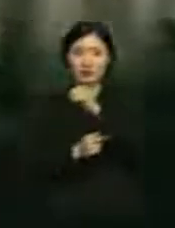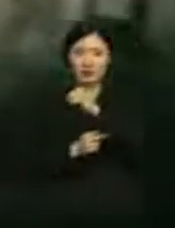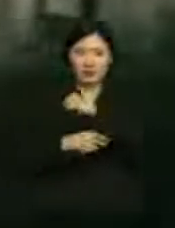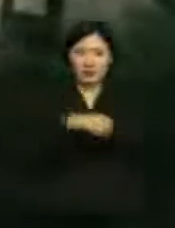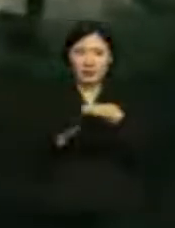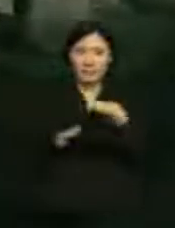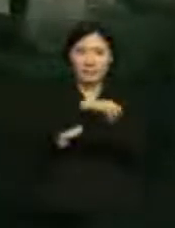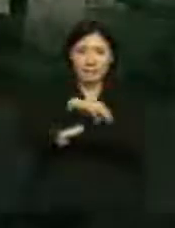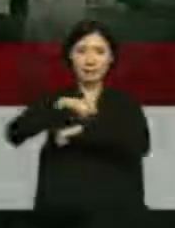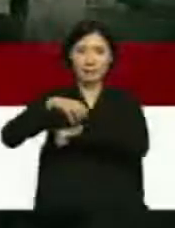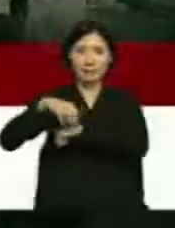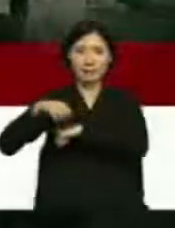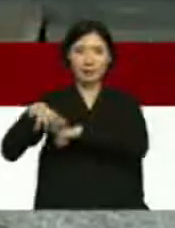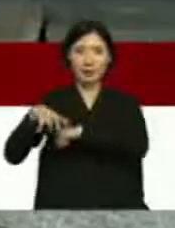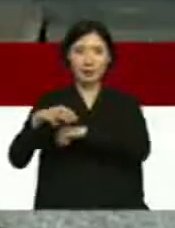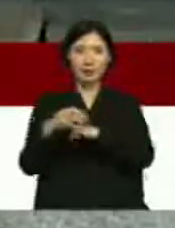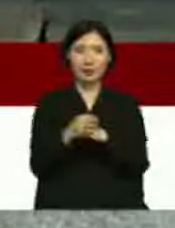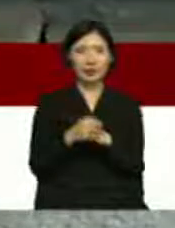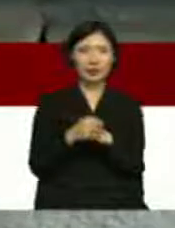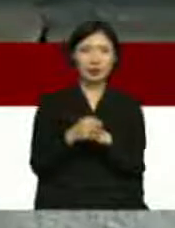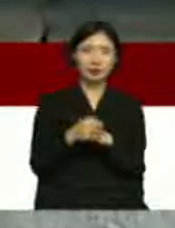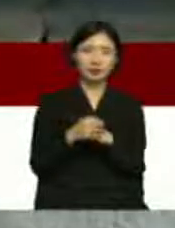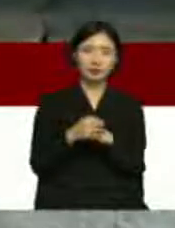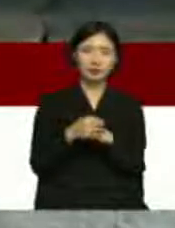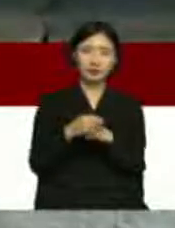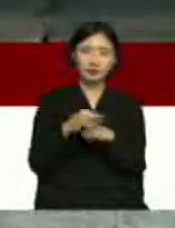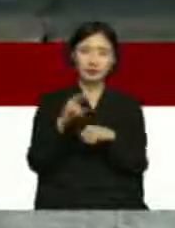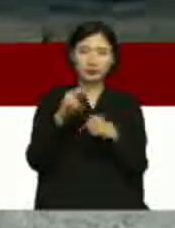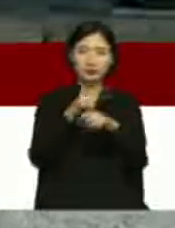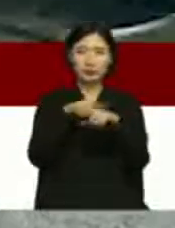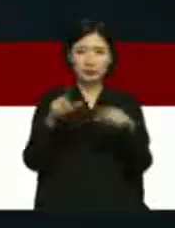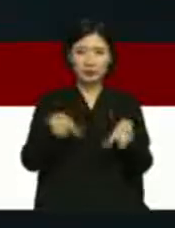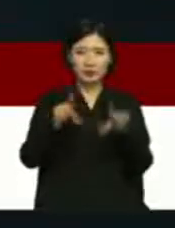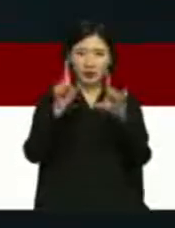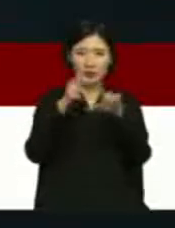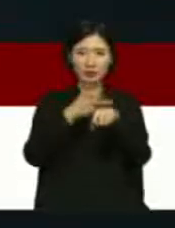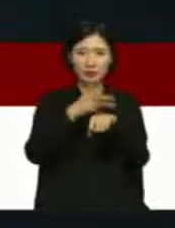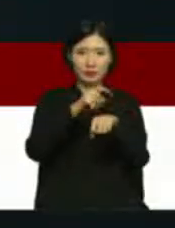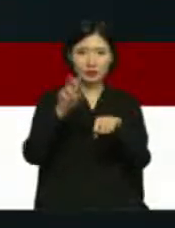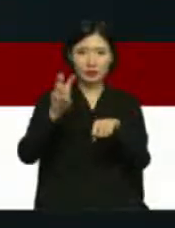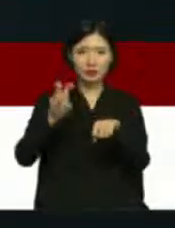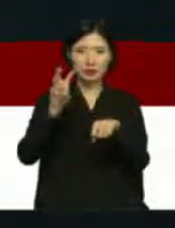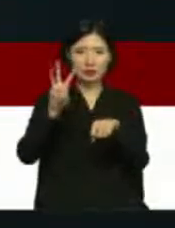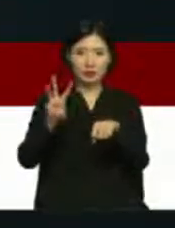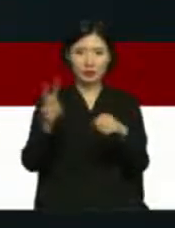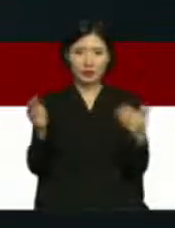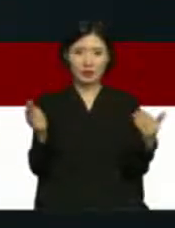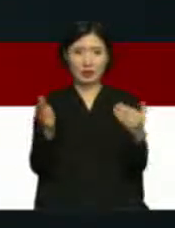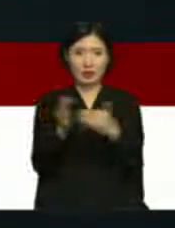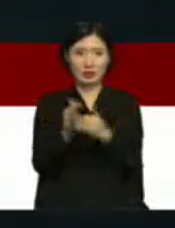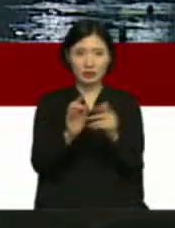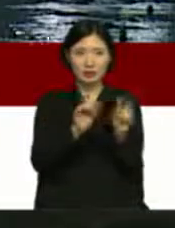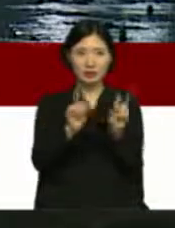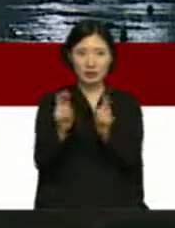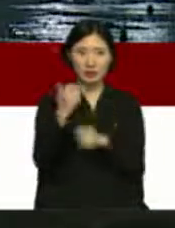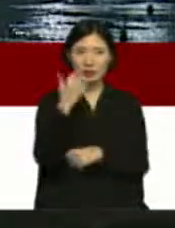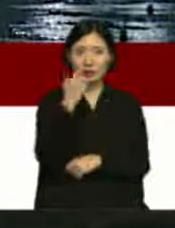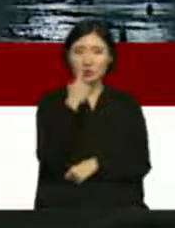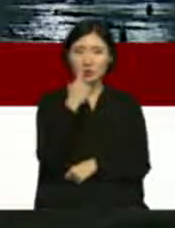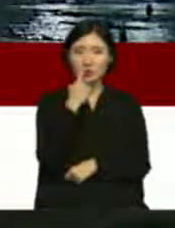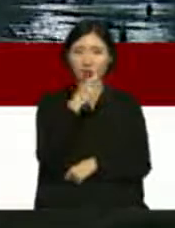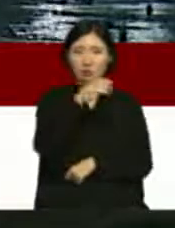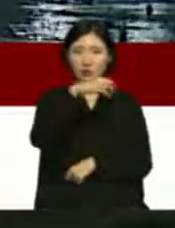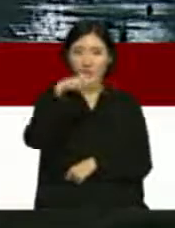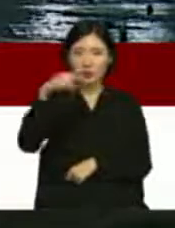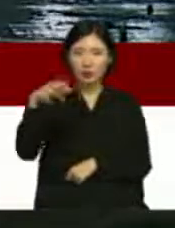조명도 설치했습니다. 평일 18시부터 23시까지는 기존 다리와 복원 구간을 구분해 각기 다른 흰색 조명을